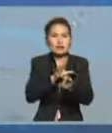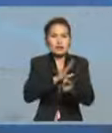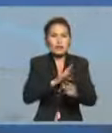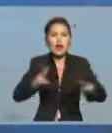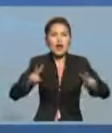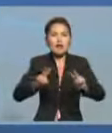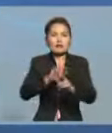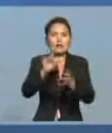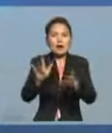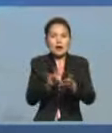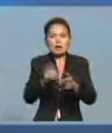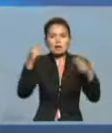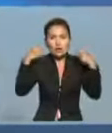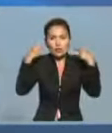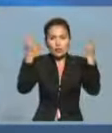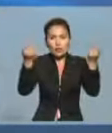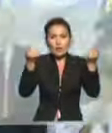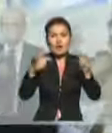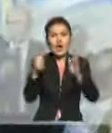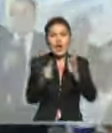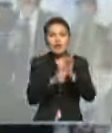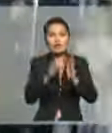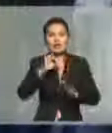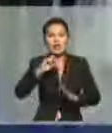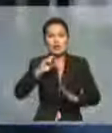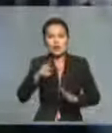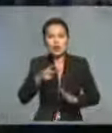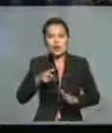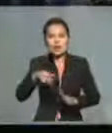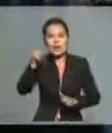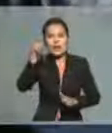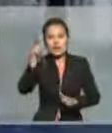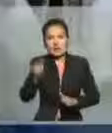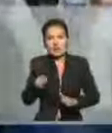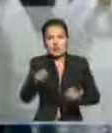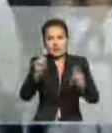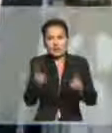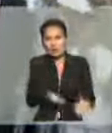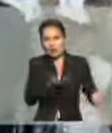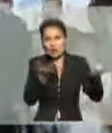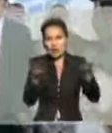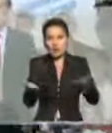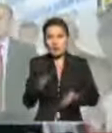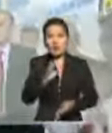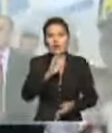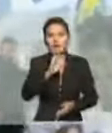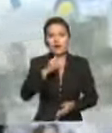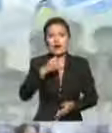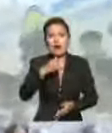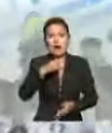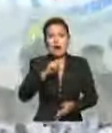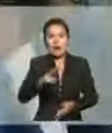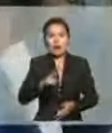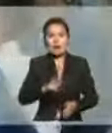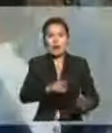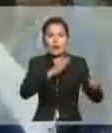өту үшін ұйымдастырылып жатқан бірінші халықаралық жауынгерлік жекпе-жек өнері фестиваліне арнайы шақырылған. Стивен Сигалдың айкидоны шебер